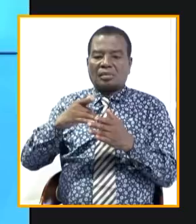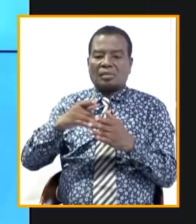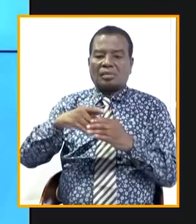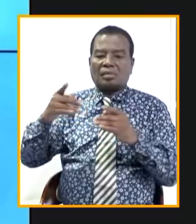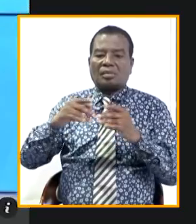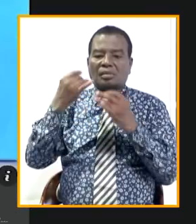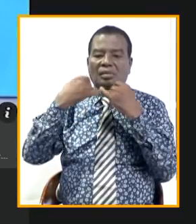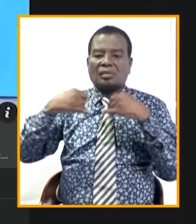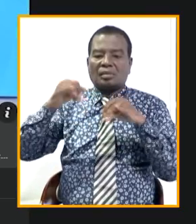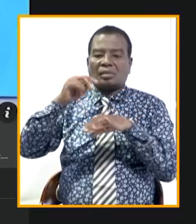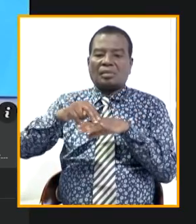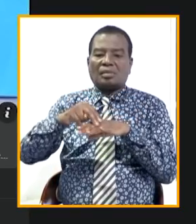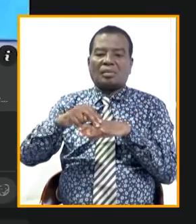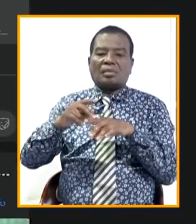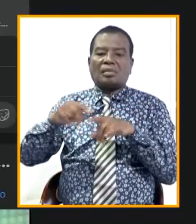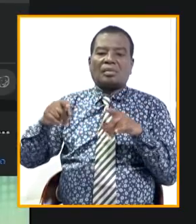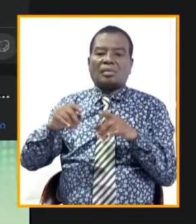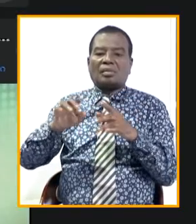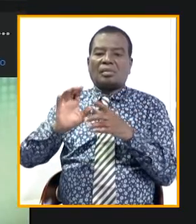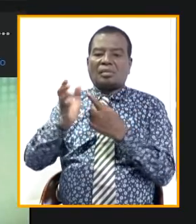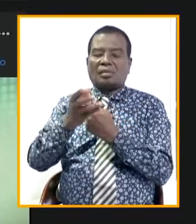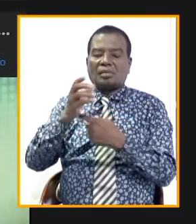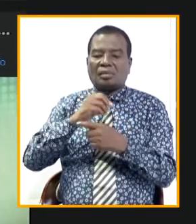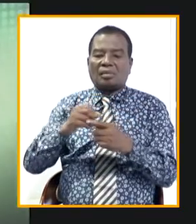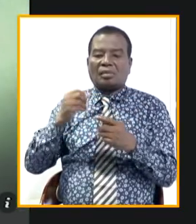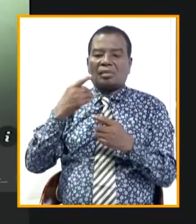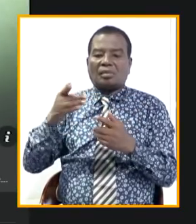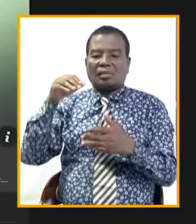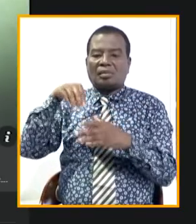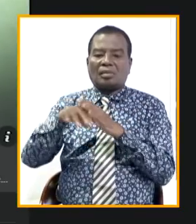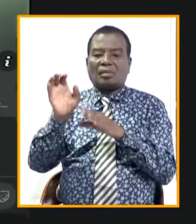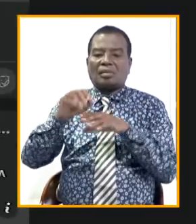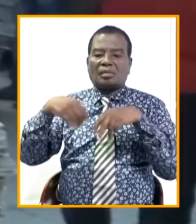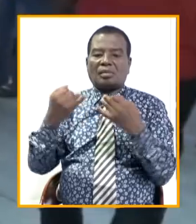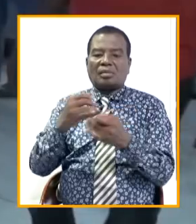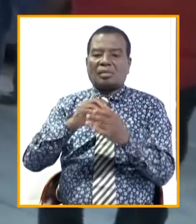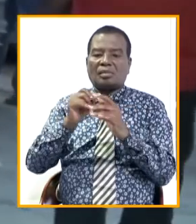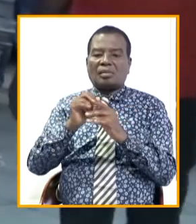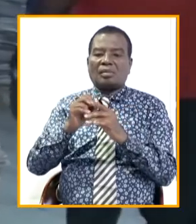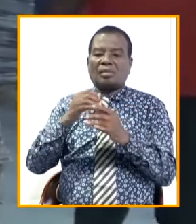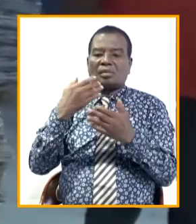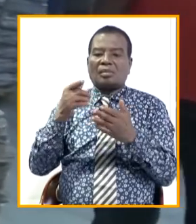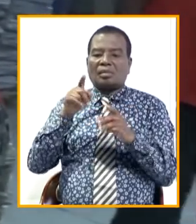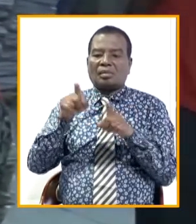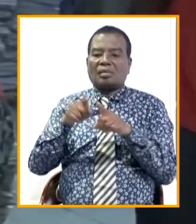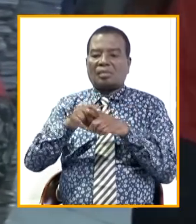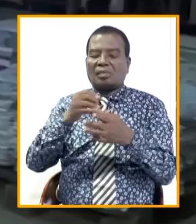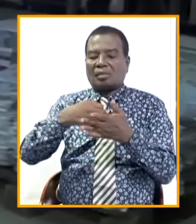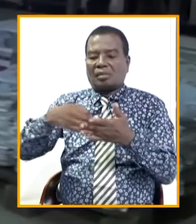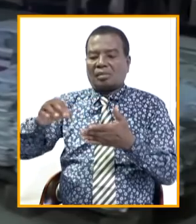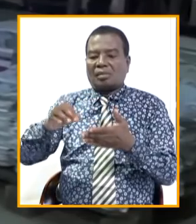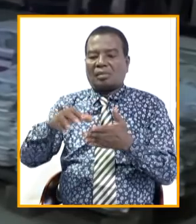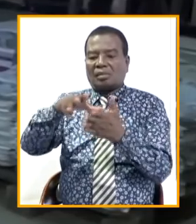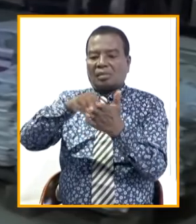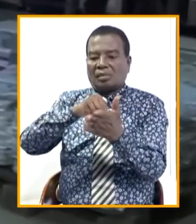productions d'informations numériques, mais à condition qu'elles soient légalement constituées en entreprise de presse. De même que les écrits imprimés,